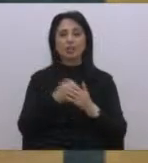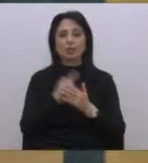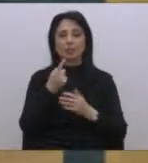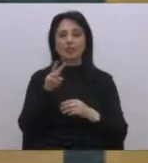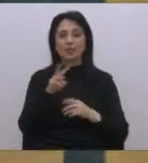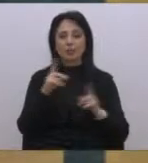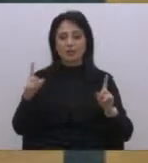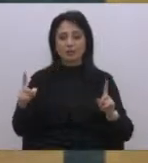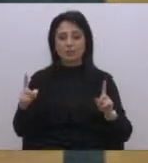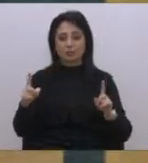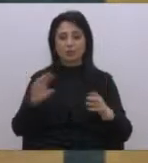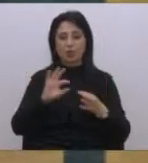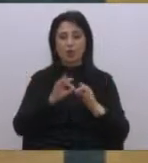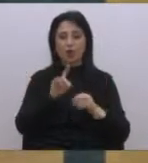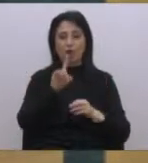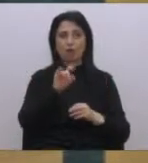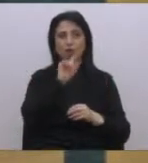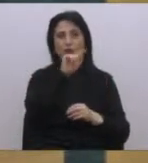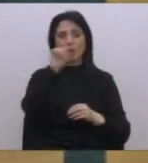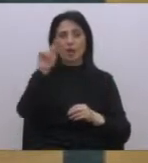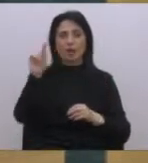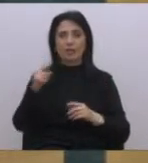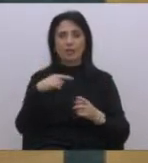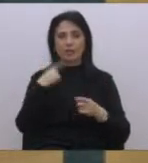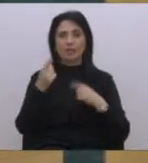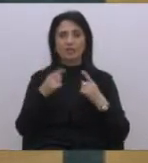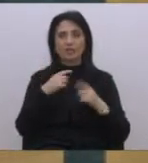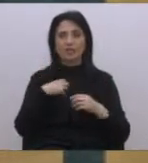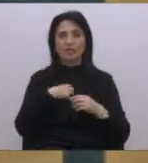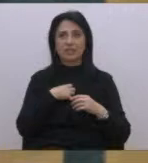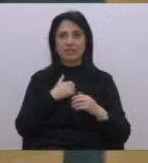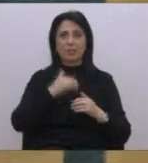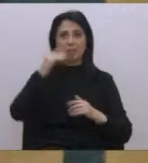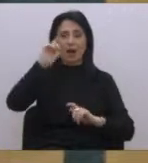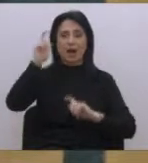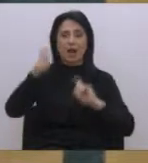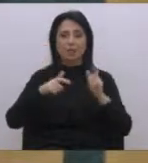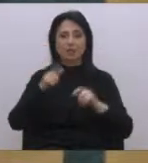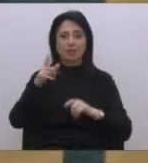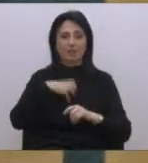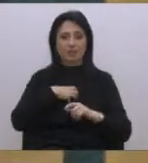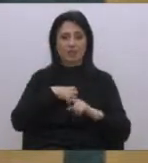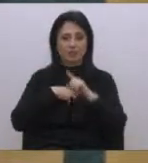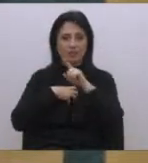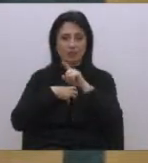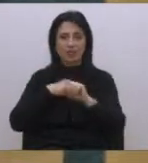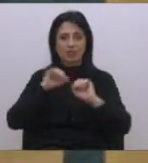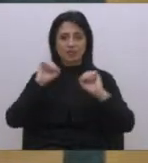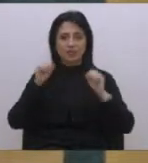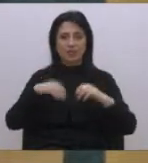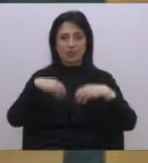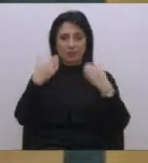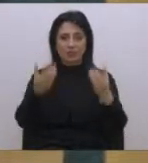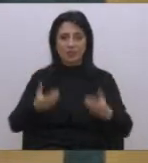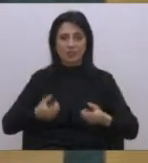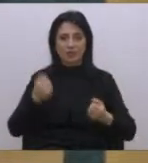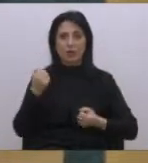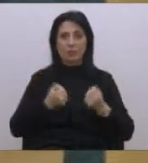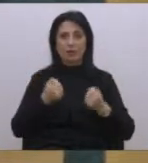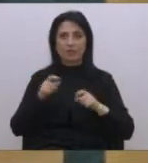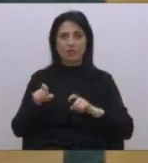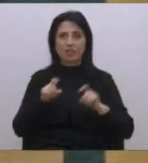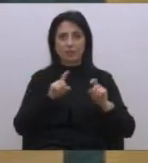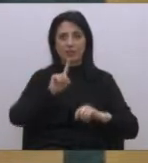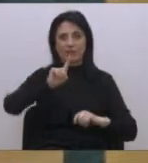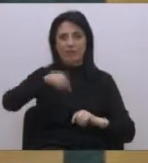მარტამდე პერიოდში, კონკრეტულ ზონებში, საუბარია ძირითადად მაღალმთიან რეგიონებში, ზამთრის საბურავებით ავტომობილების